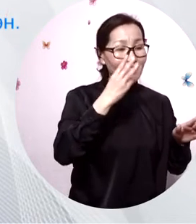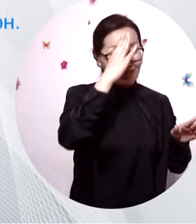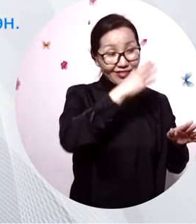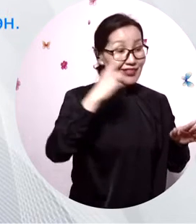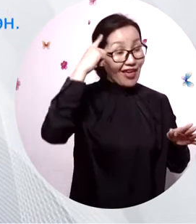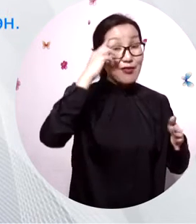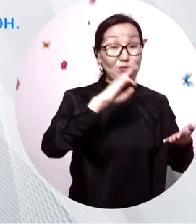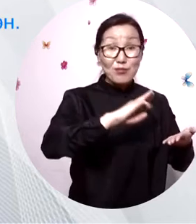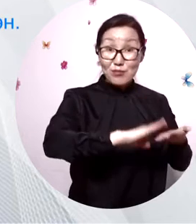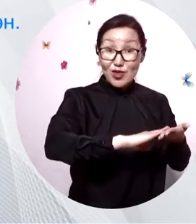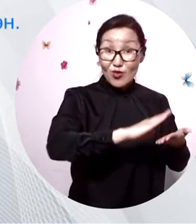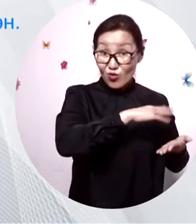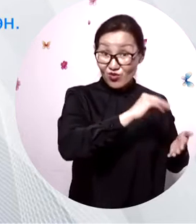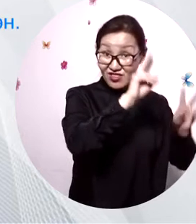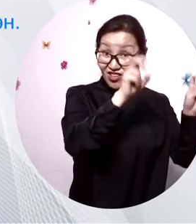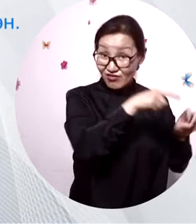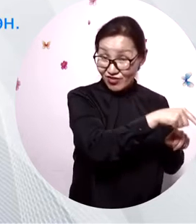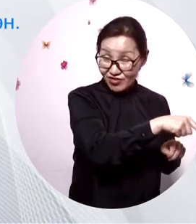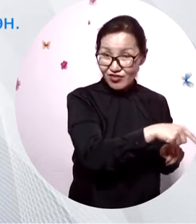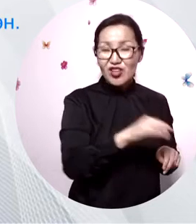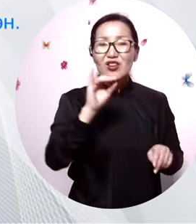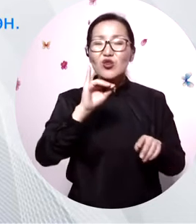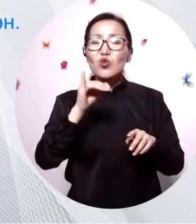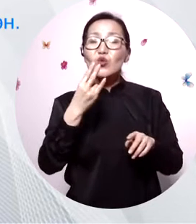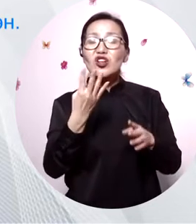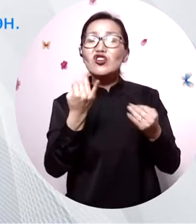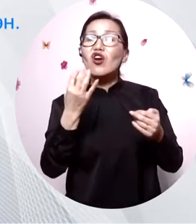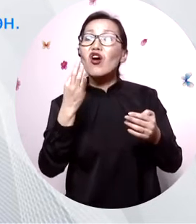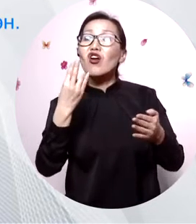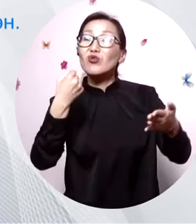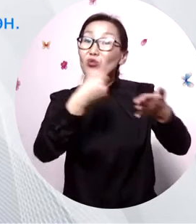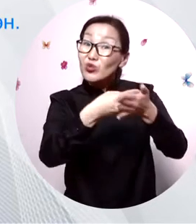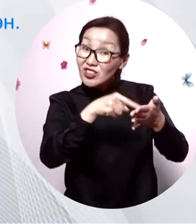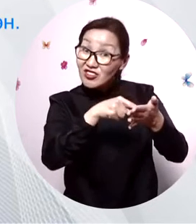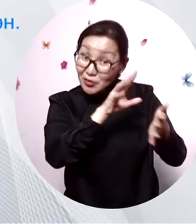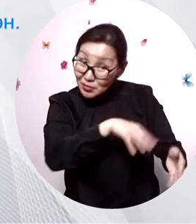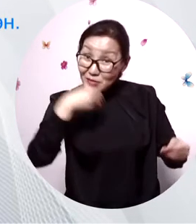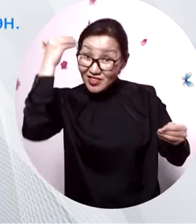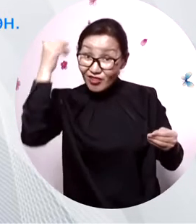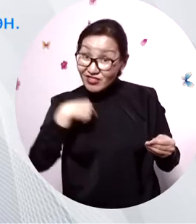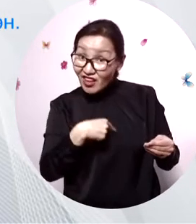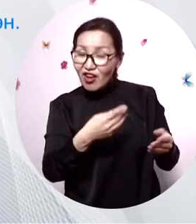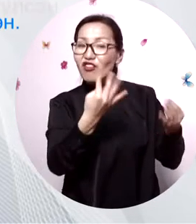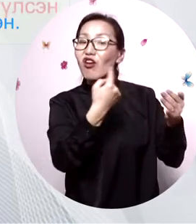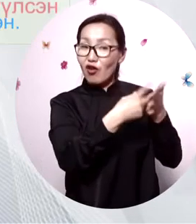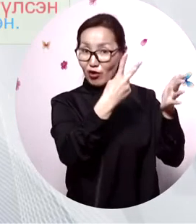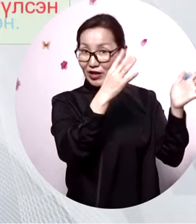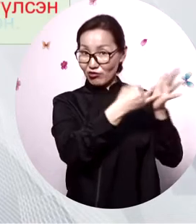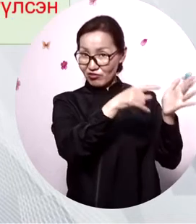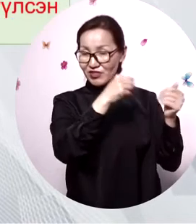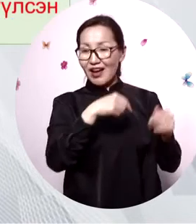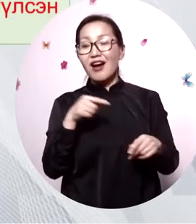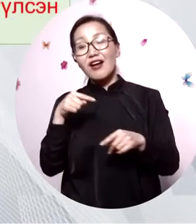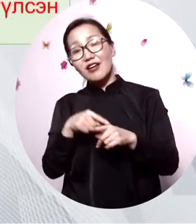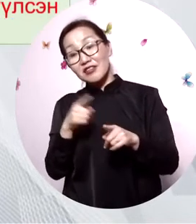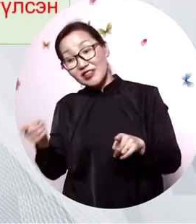юм бол танин мэдхүн бид нар ЮНЕСКОд хэдэн онд бүртгүүлсэн бэ гэдгийг мэдэж авсан тийм ээ. Тэгвэл